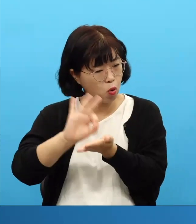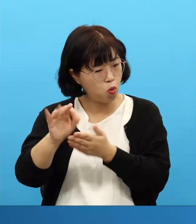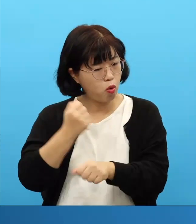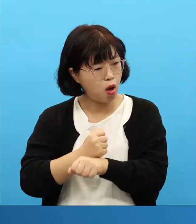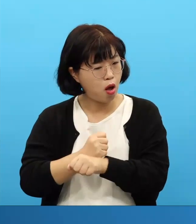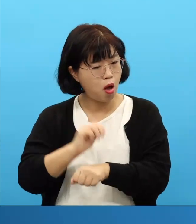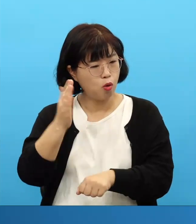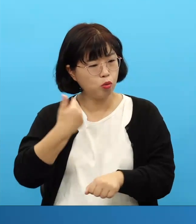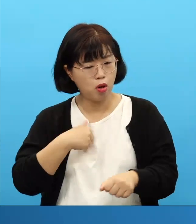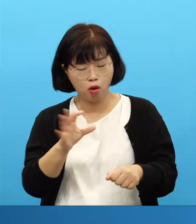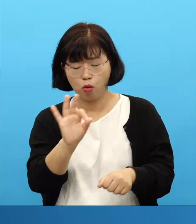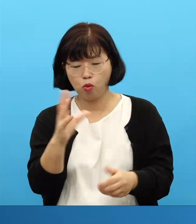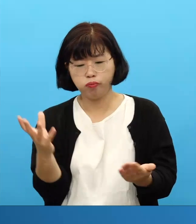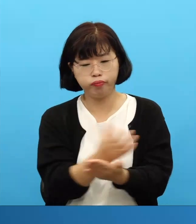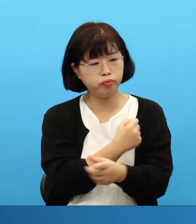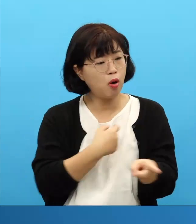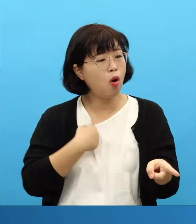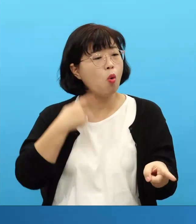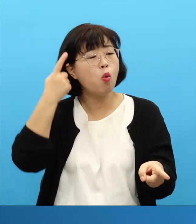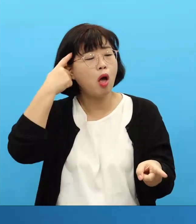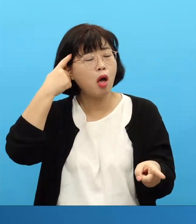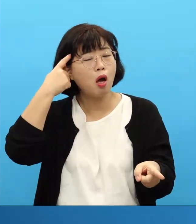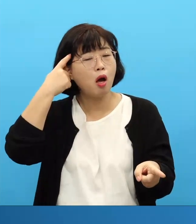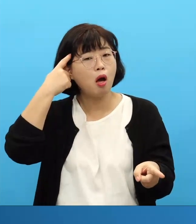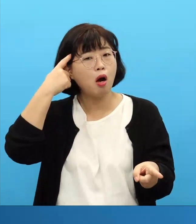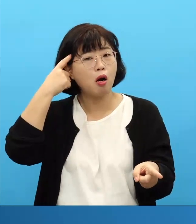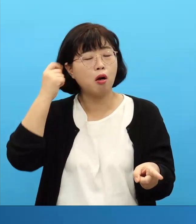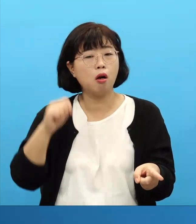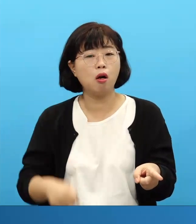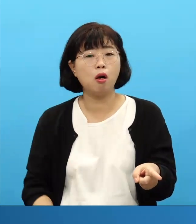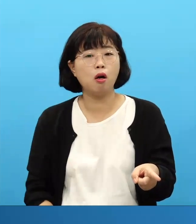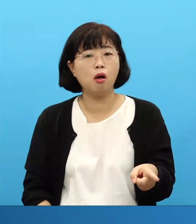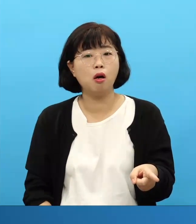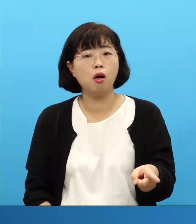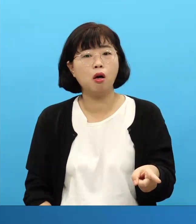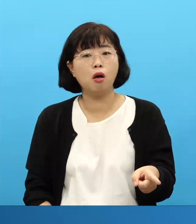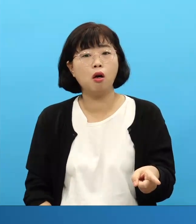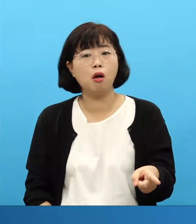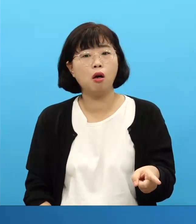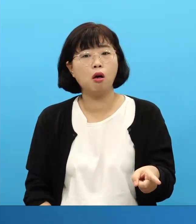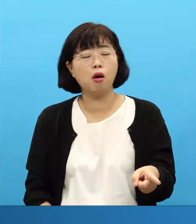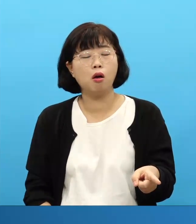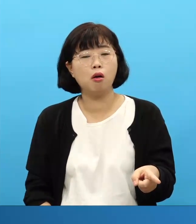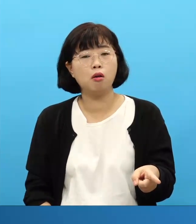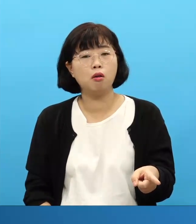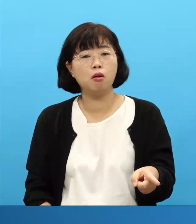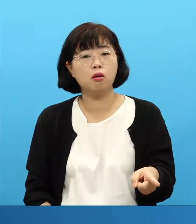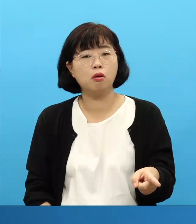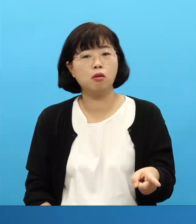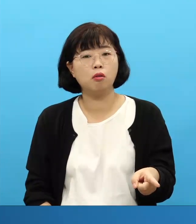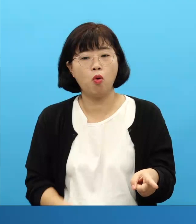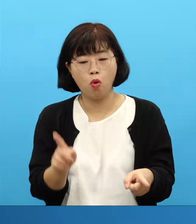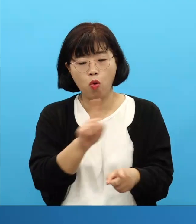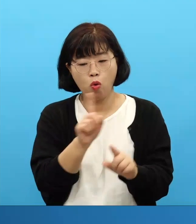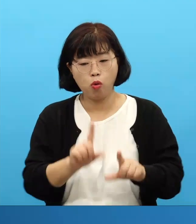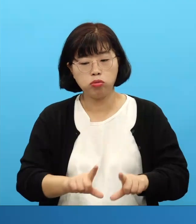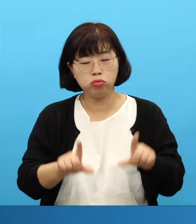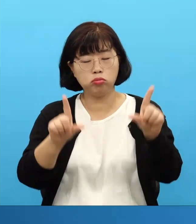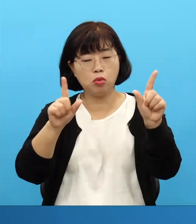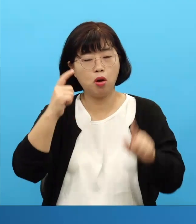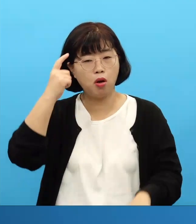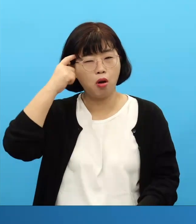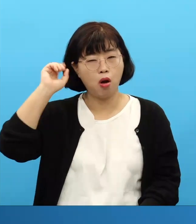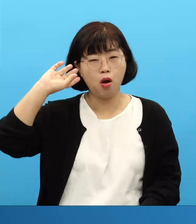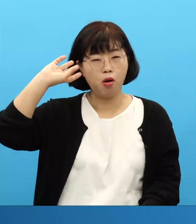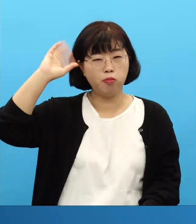나 주제가 성령 충만이라니까. And he's always talking about the filling of the Holy Spirit. 그러더니 애 완전 돌아버린 거 있잖아요. But then when he said that, he completely went crazy. 아니,